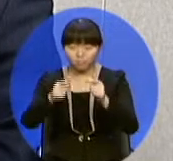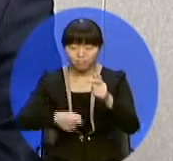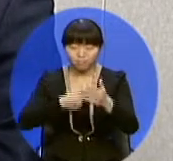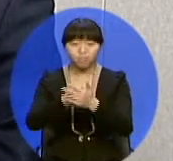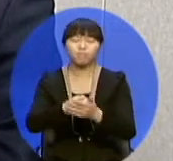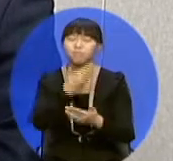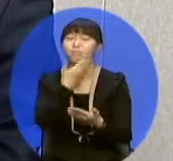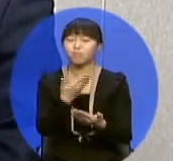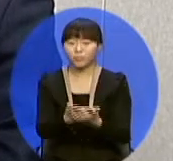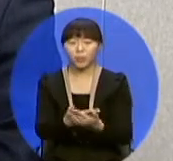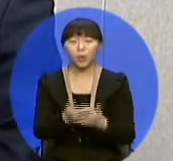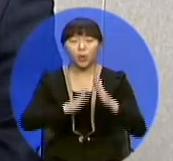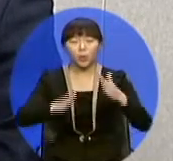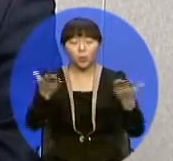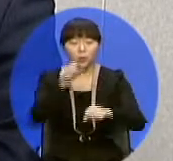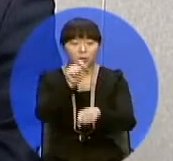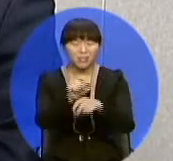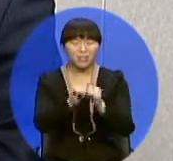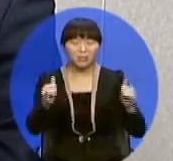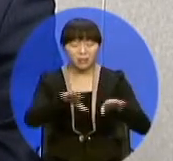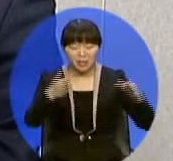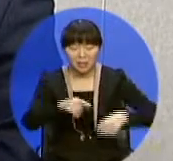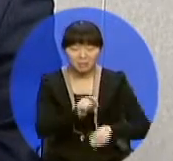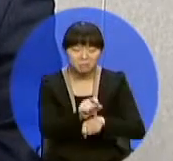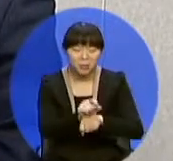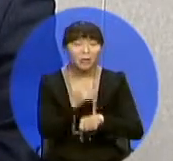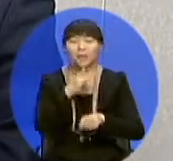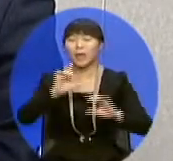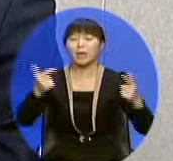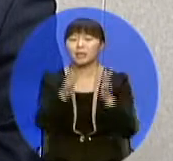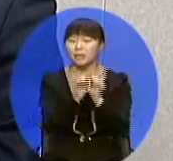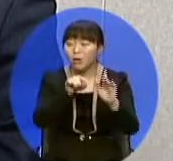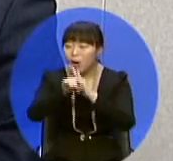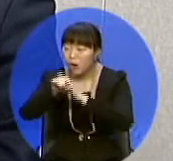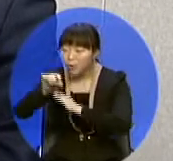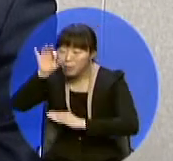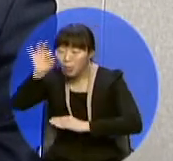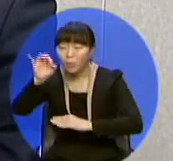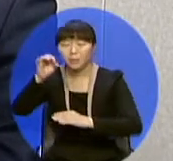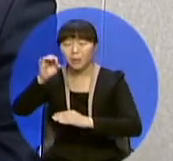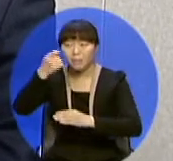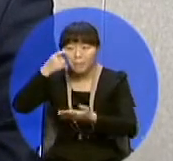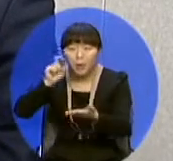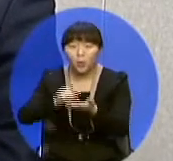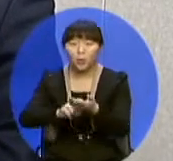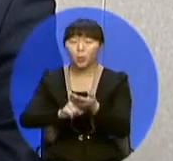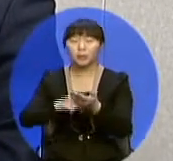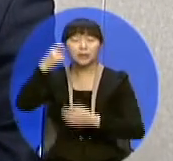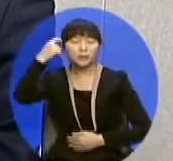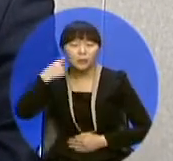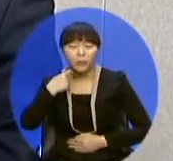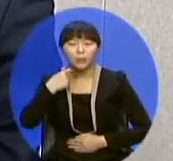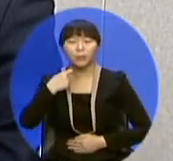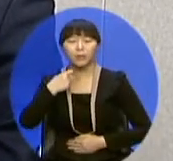중요하다. 공직자들이 탁상에 사는 것보다는 현장에서 자꾸 많은 걸 보면서